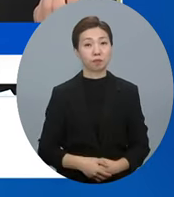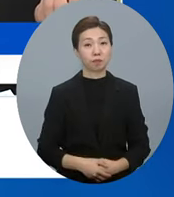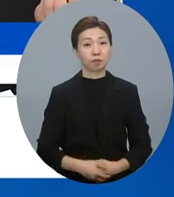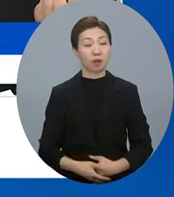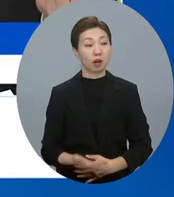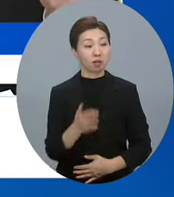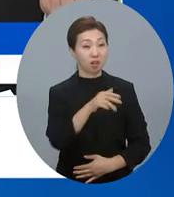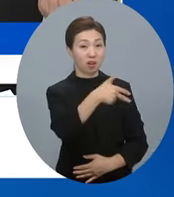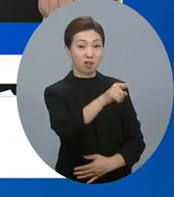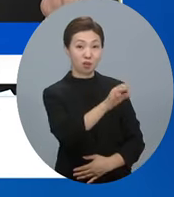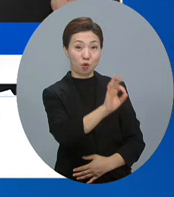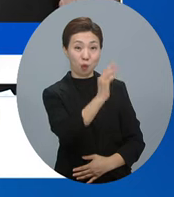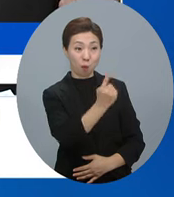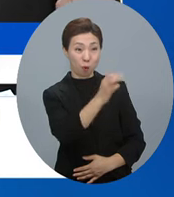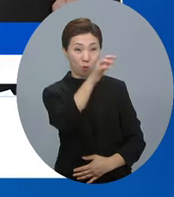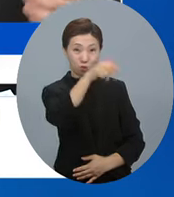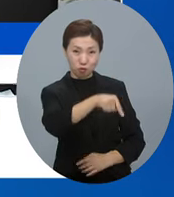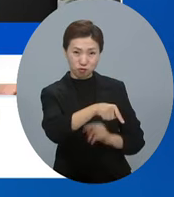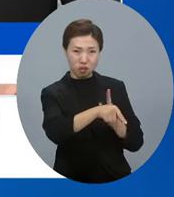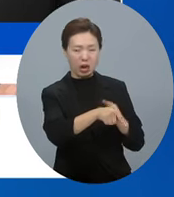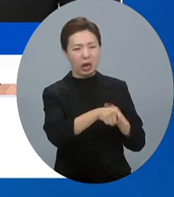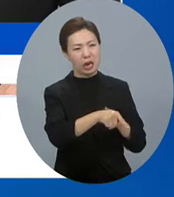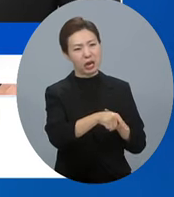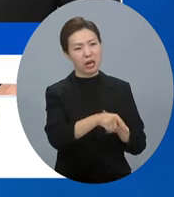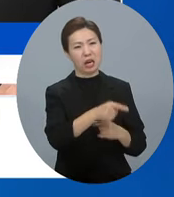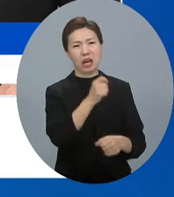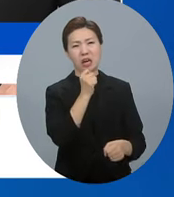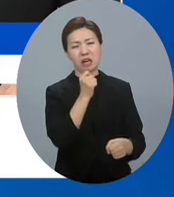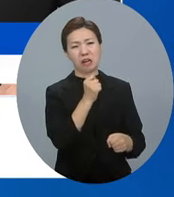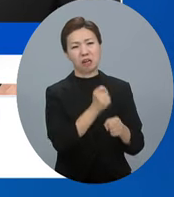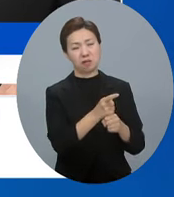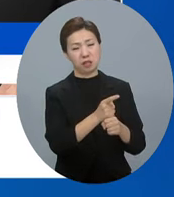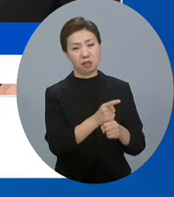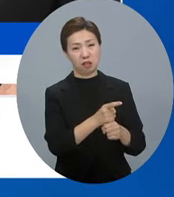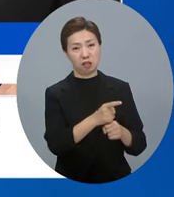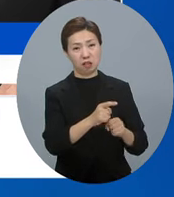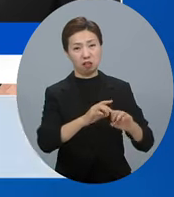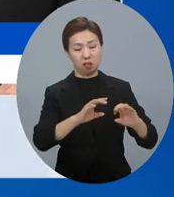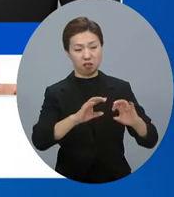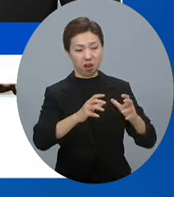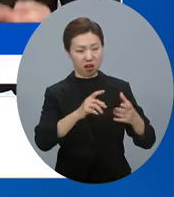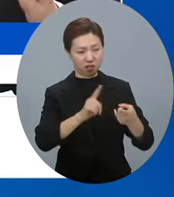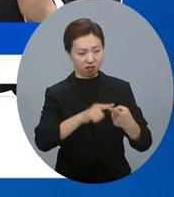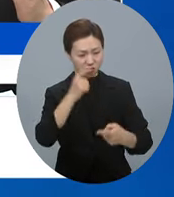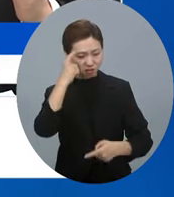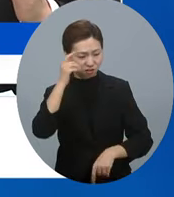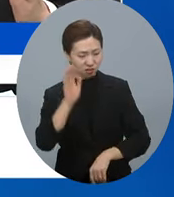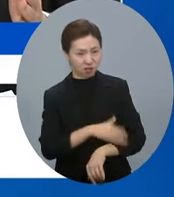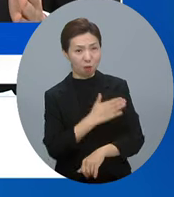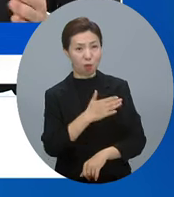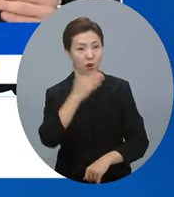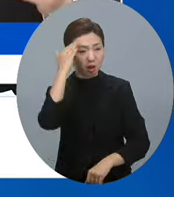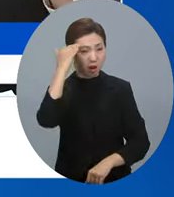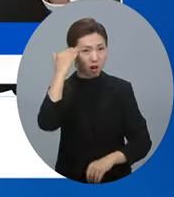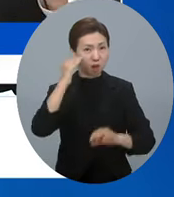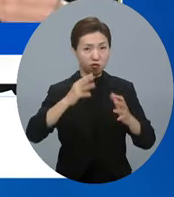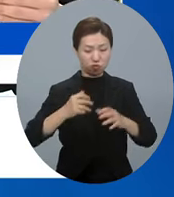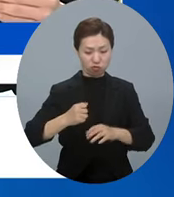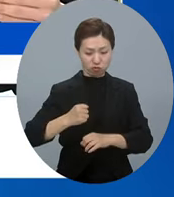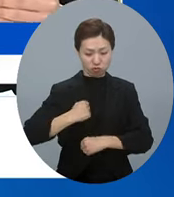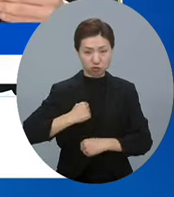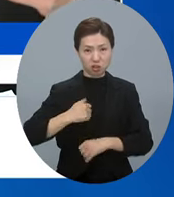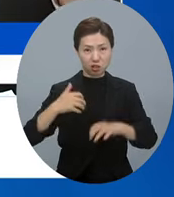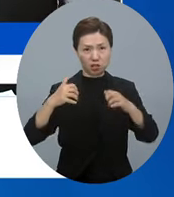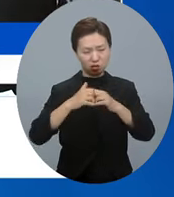어 정봉주의원 같은 경우는 어 사실 저거는 국가간에 굉장히 문제가 있다라고 봅니다 그리고 대한민국 군인을 바라보는 관점 전쟁사를